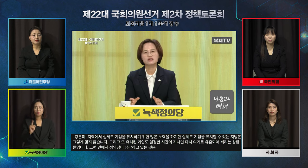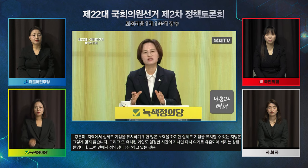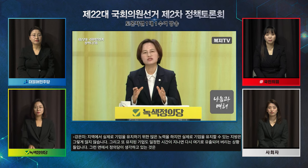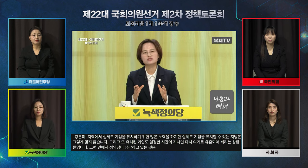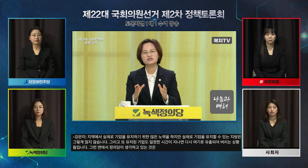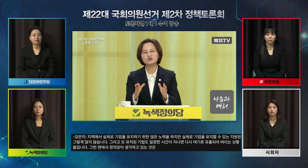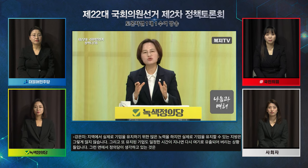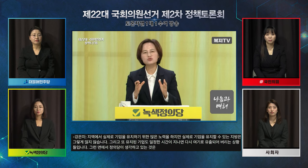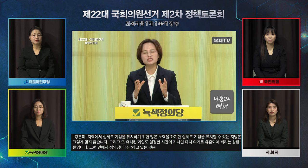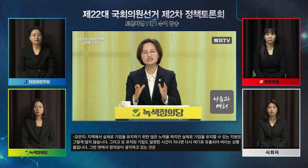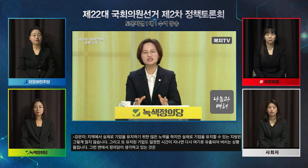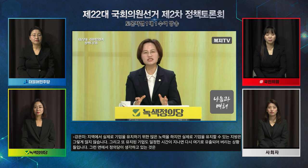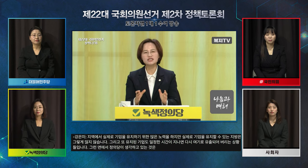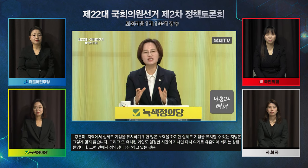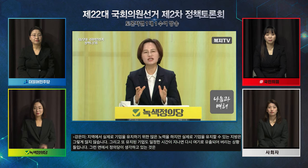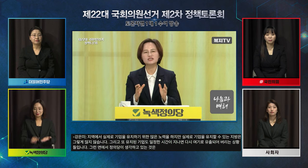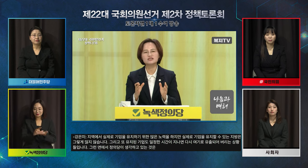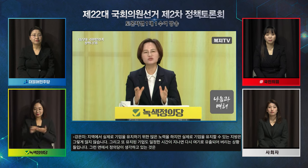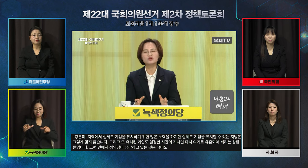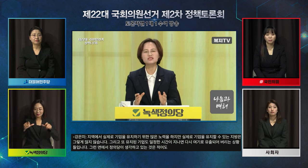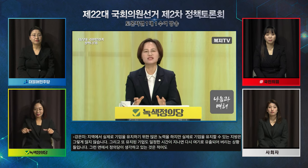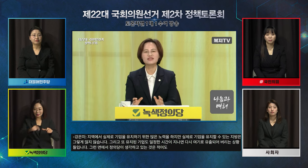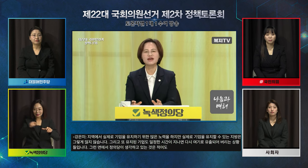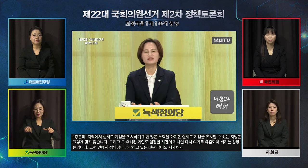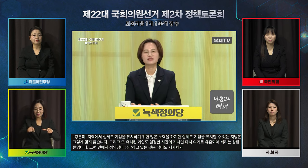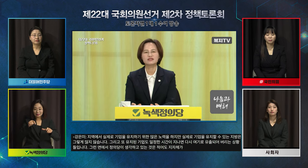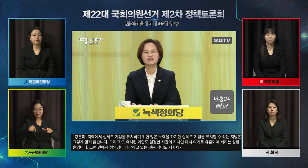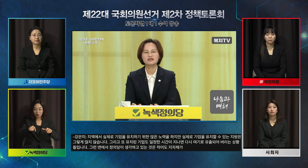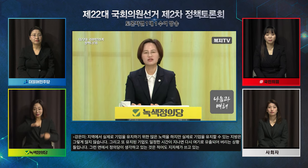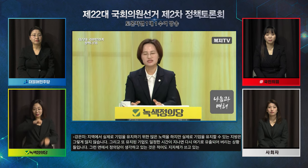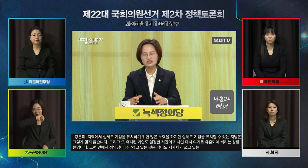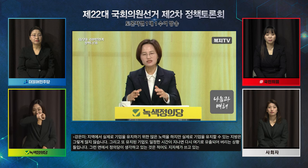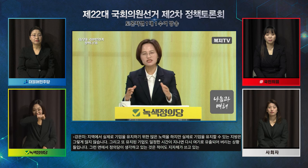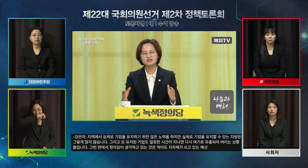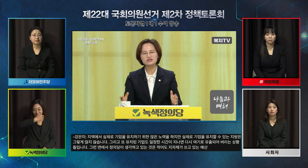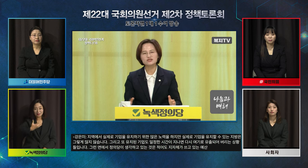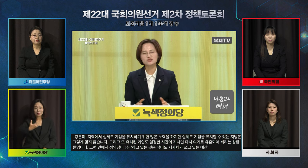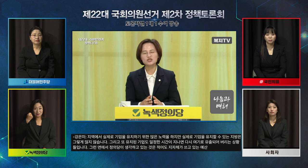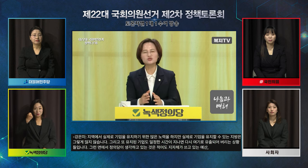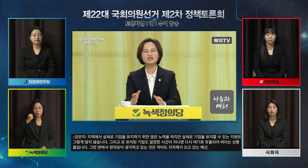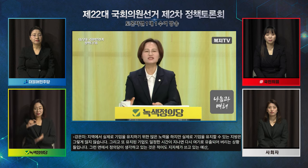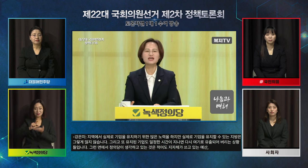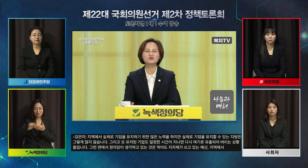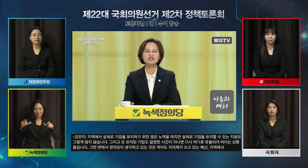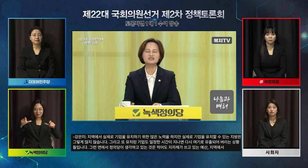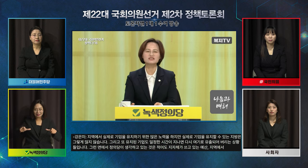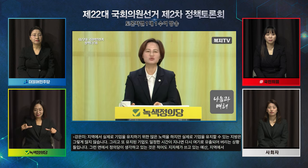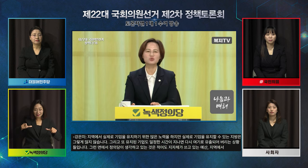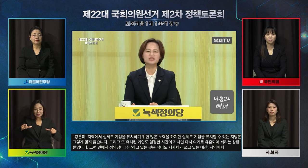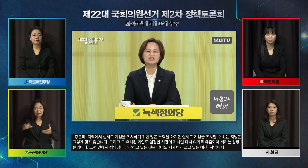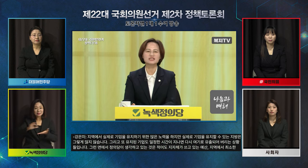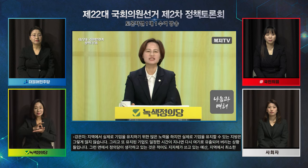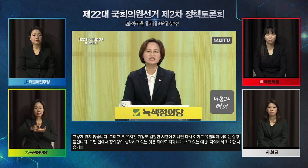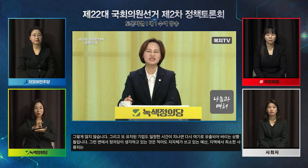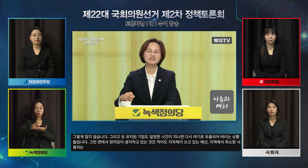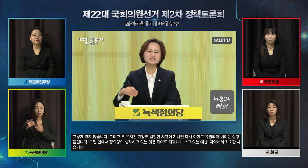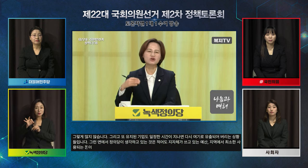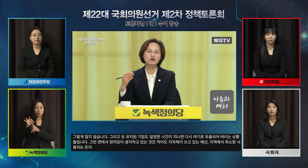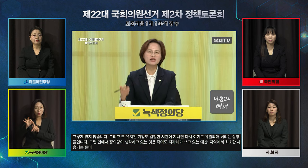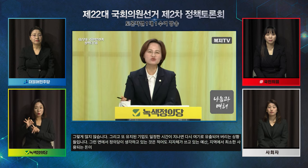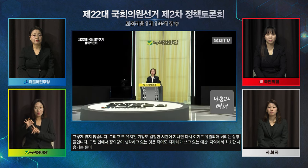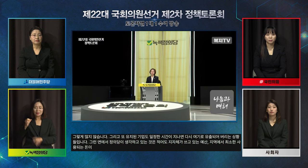적어도 지자체가 쓰고 있는 예산, 지역에서 최소한 사용되는 돈이